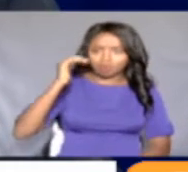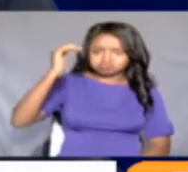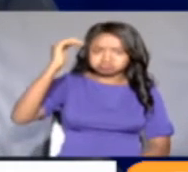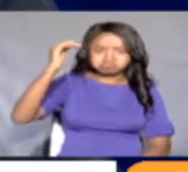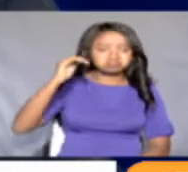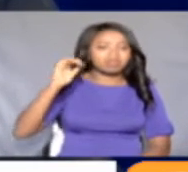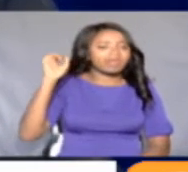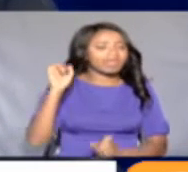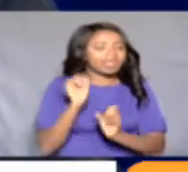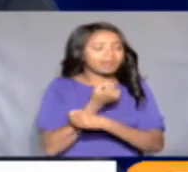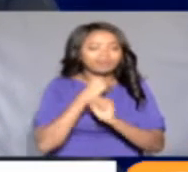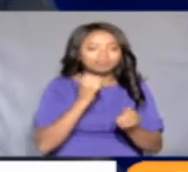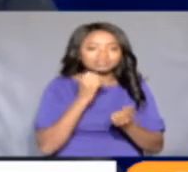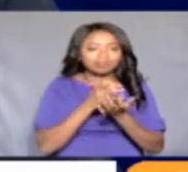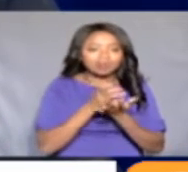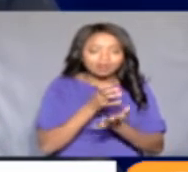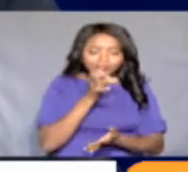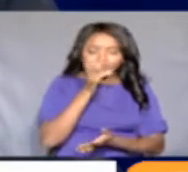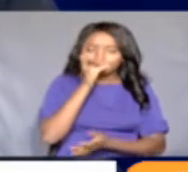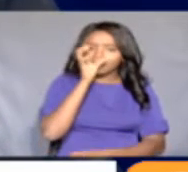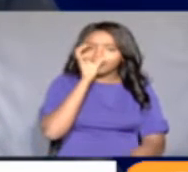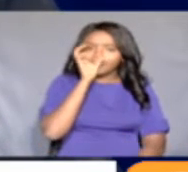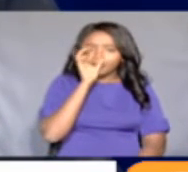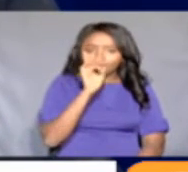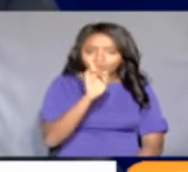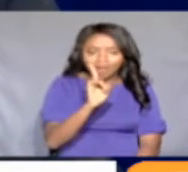ile wezi pitisha hata glasi moja kwa siku.